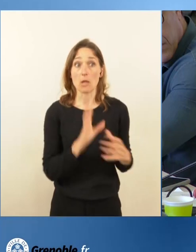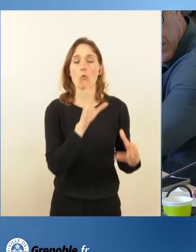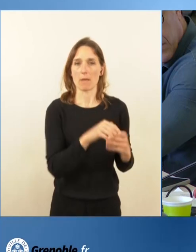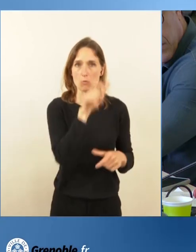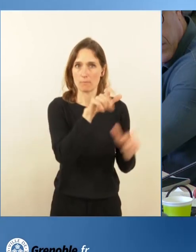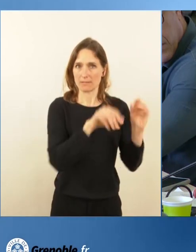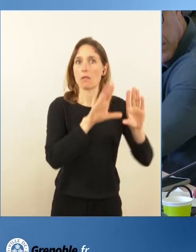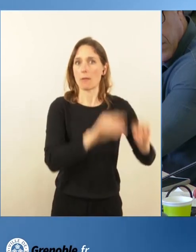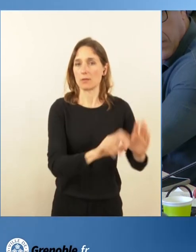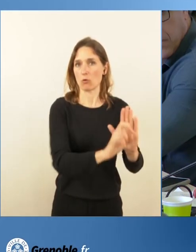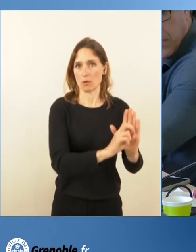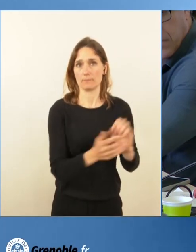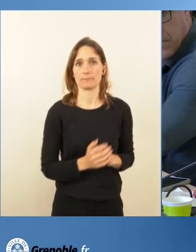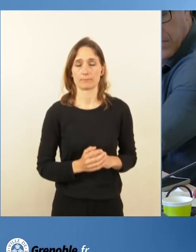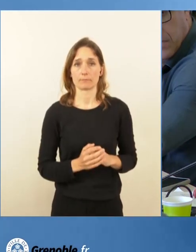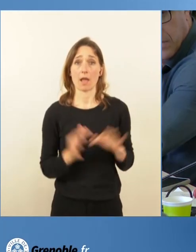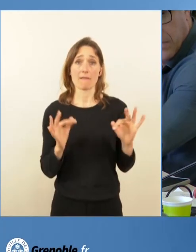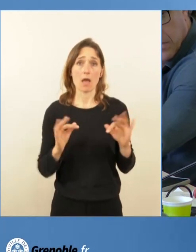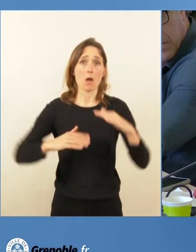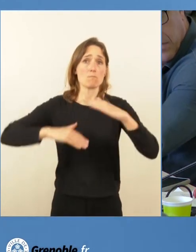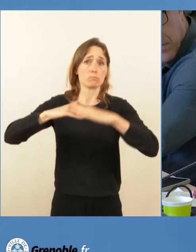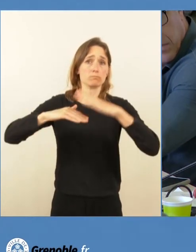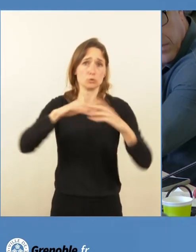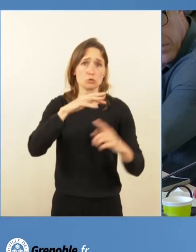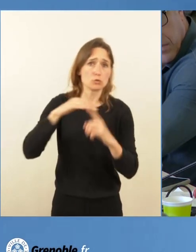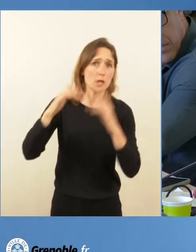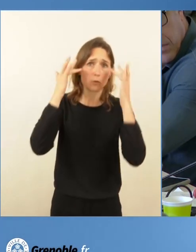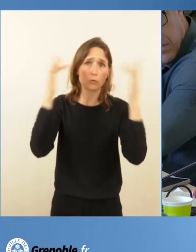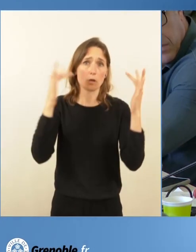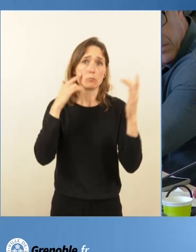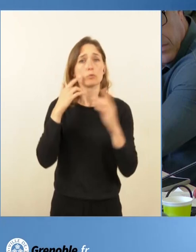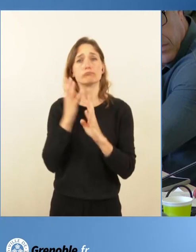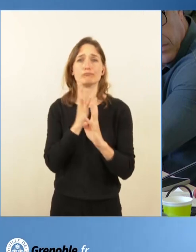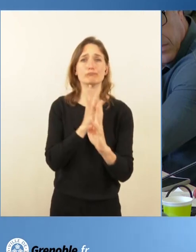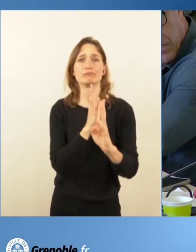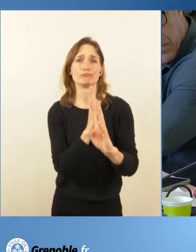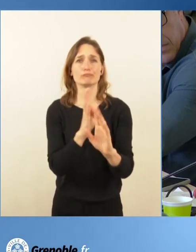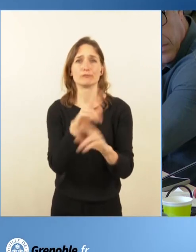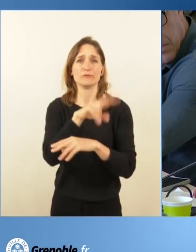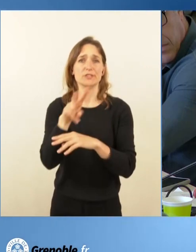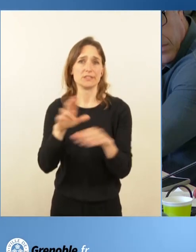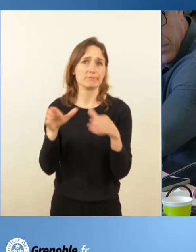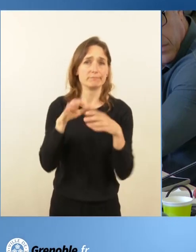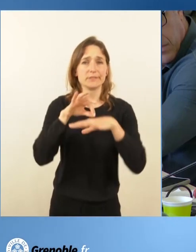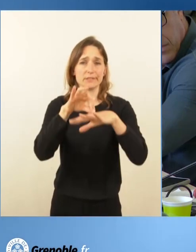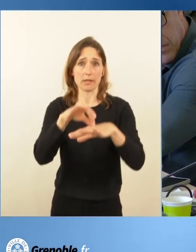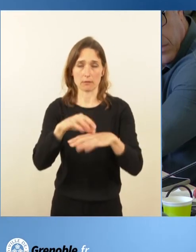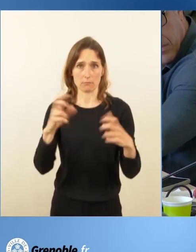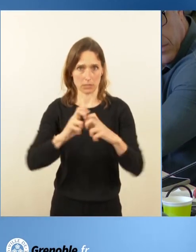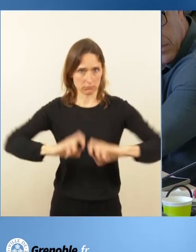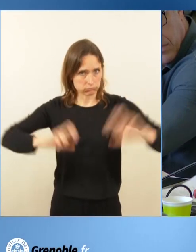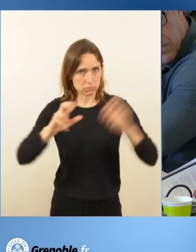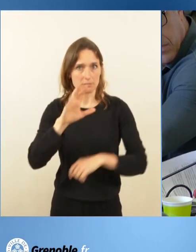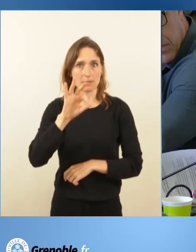véritable comble quand on parle de bouclier social les visites guidées en groupe des expositions temporaires voient leurs tarif augmenter de 50%, y compris